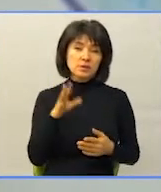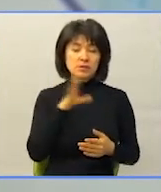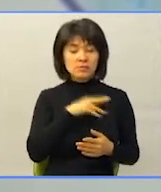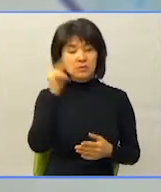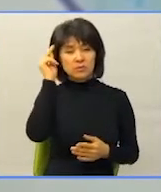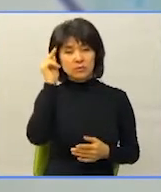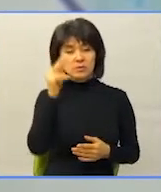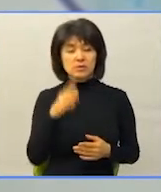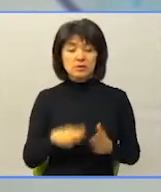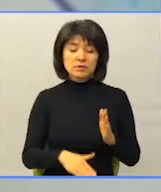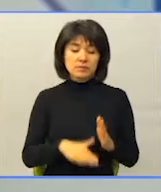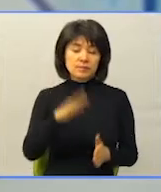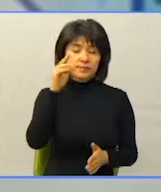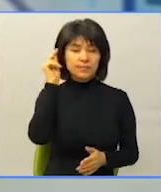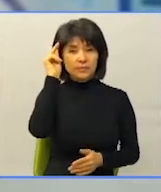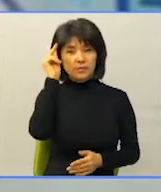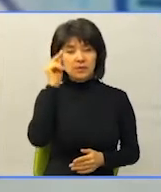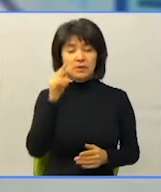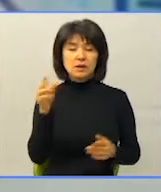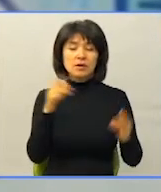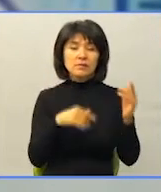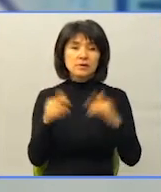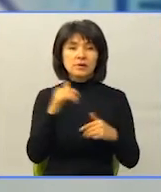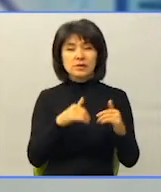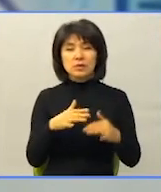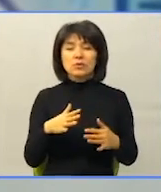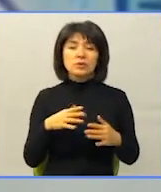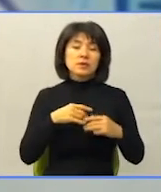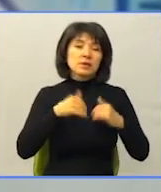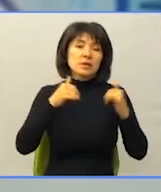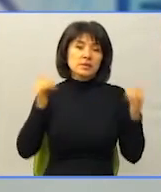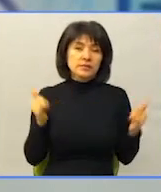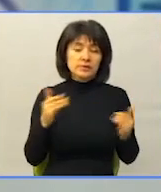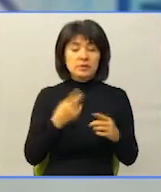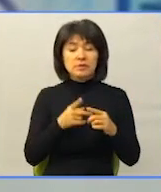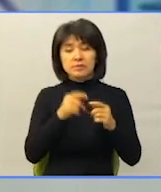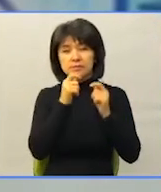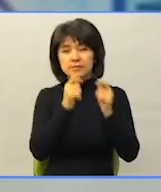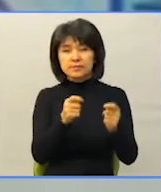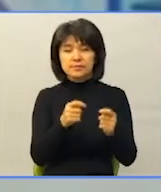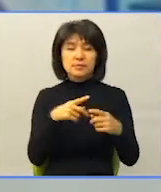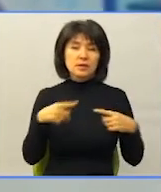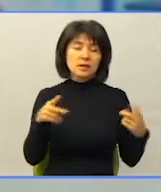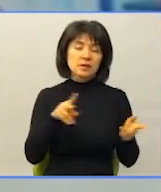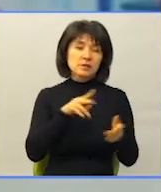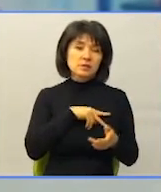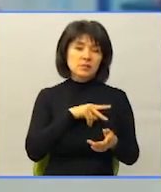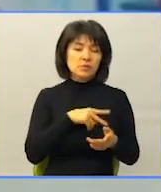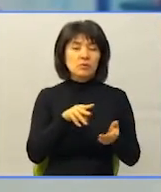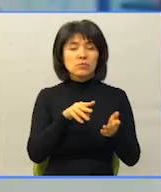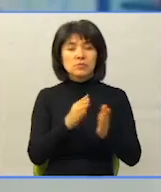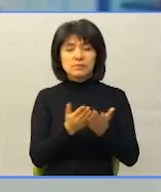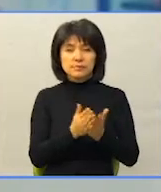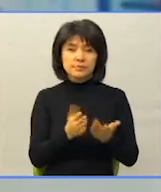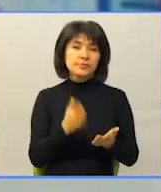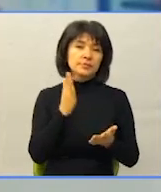Штаттарында өткізді. Бала кезінен оқып, жан-жақты дамығанды ұнатады. Сертификат, төс белгі, марапаттары өте көп. Есте қалар марапаттардың бірі